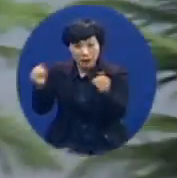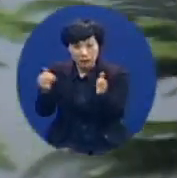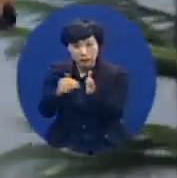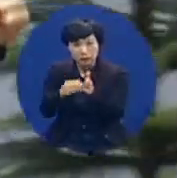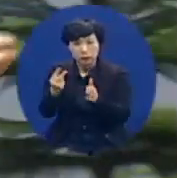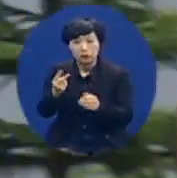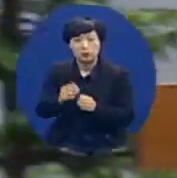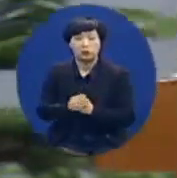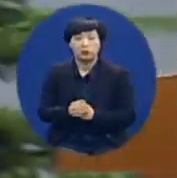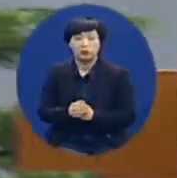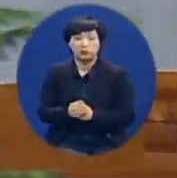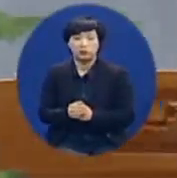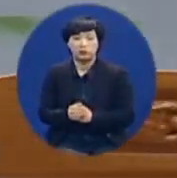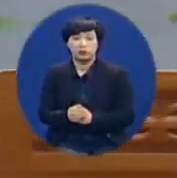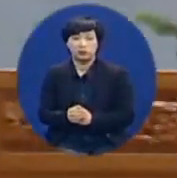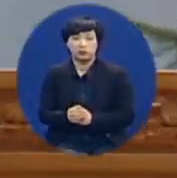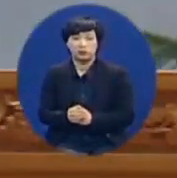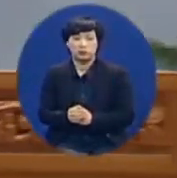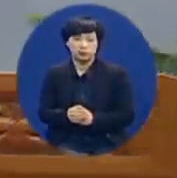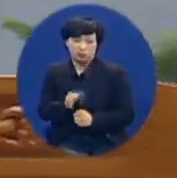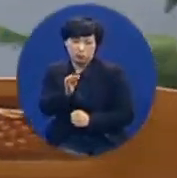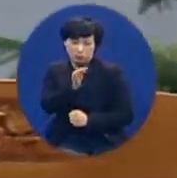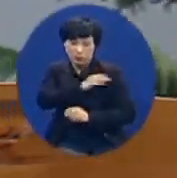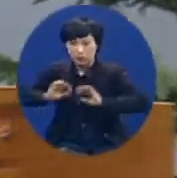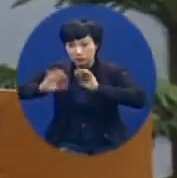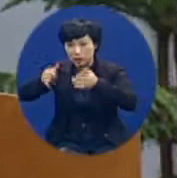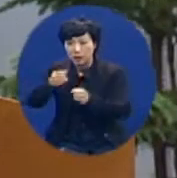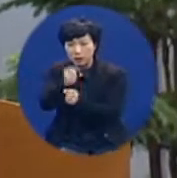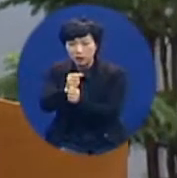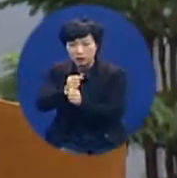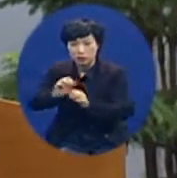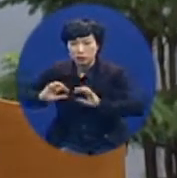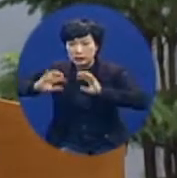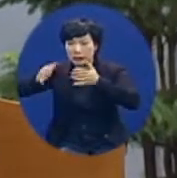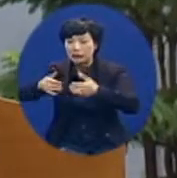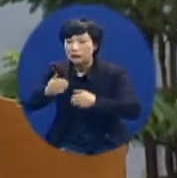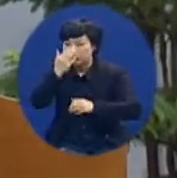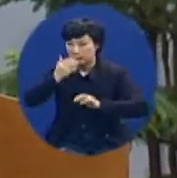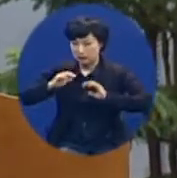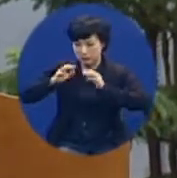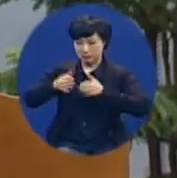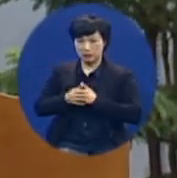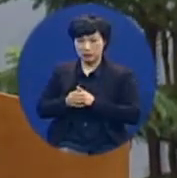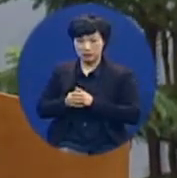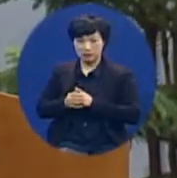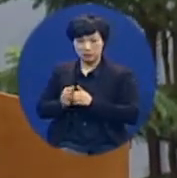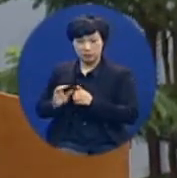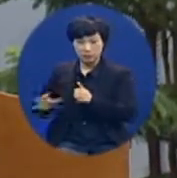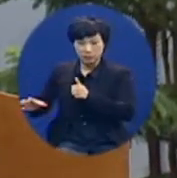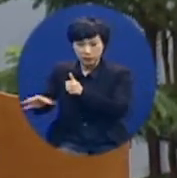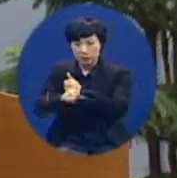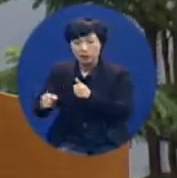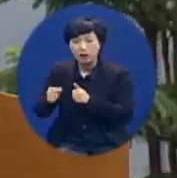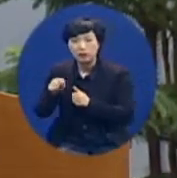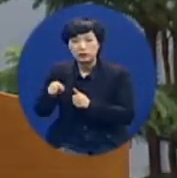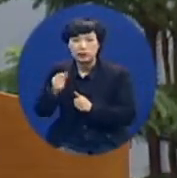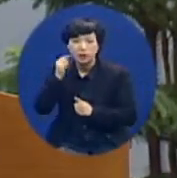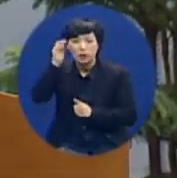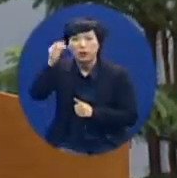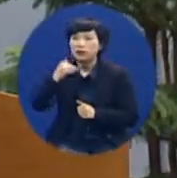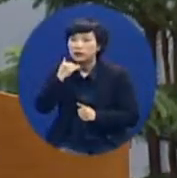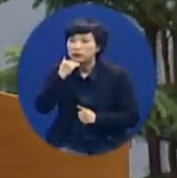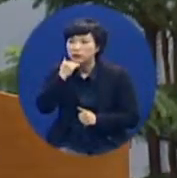가장 초강대국을 만들어 세계를 이스라엘 통해서 지배하는 니즘의